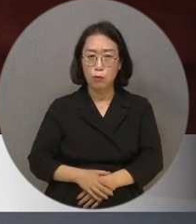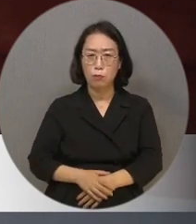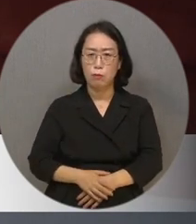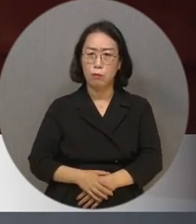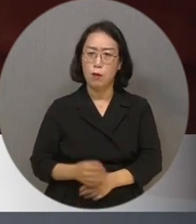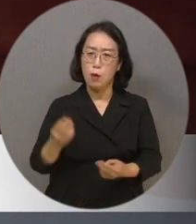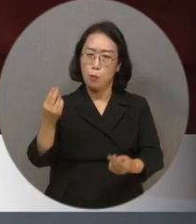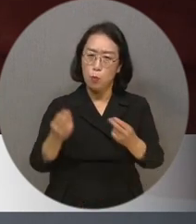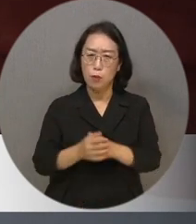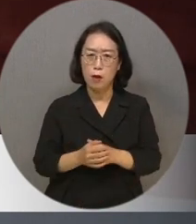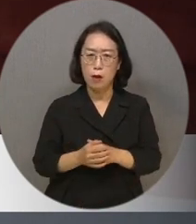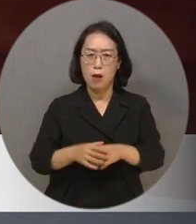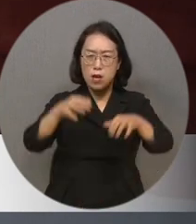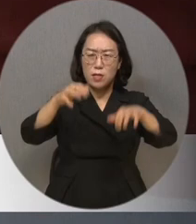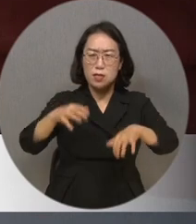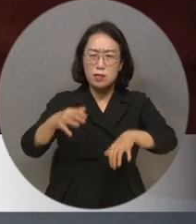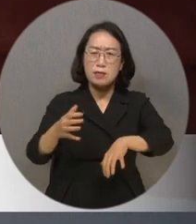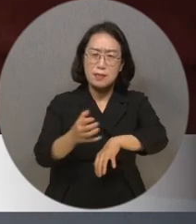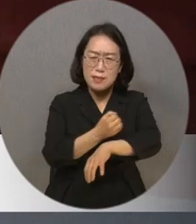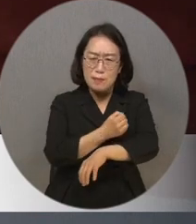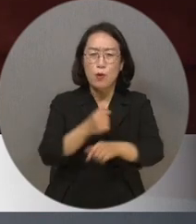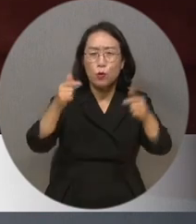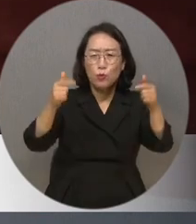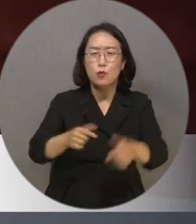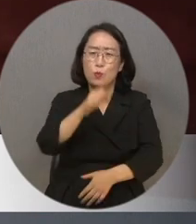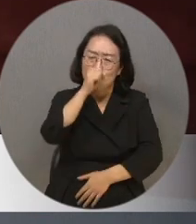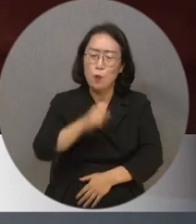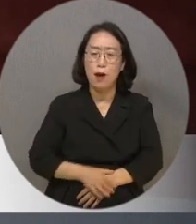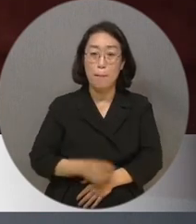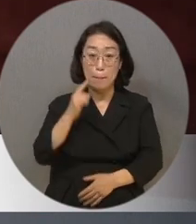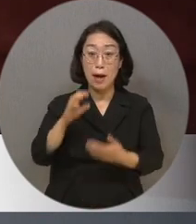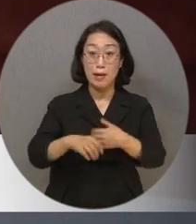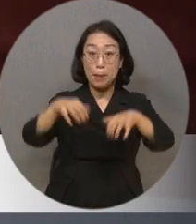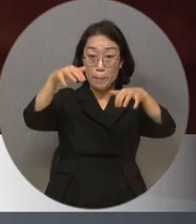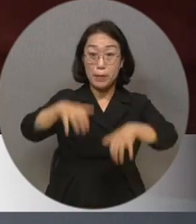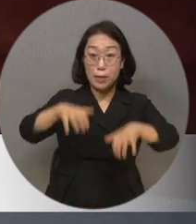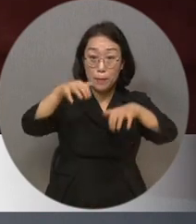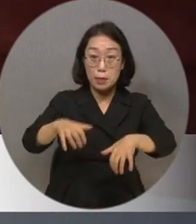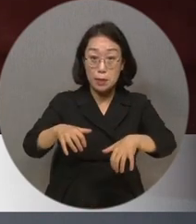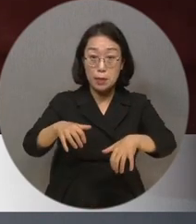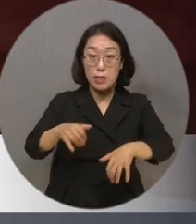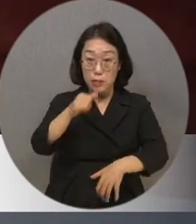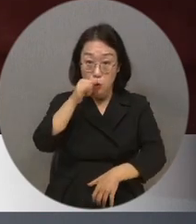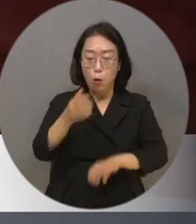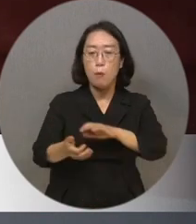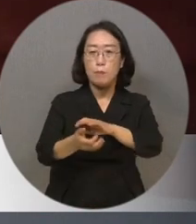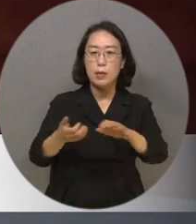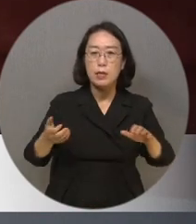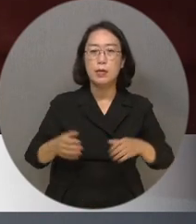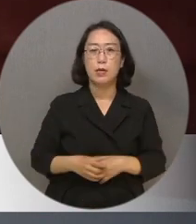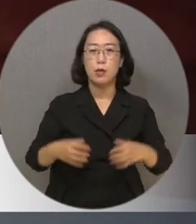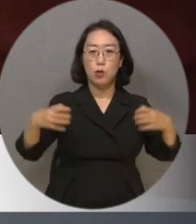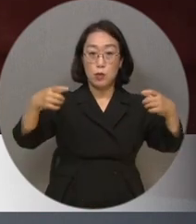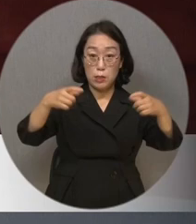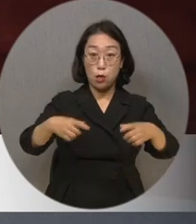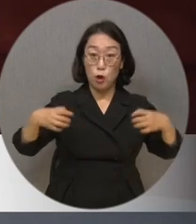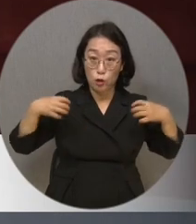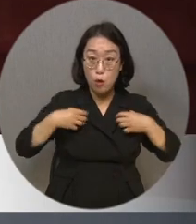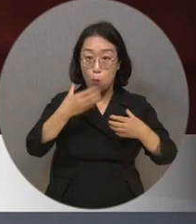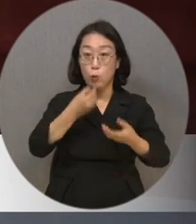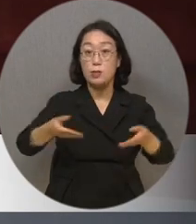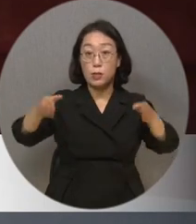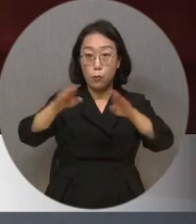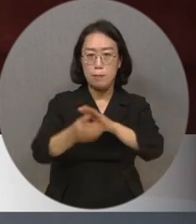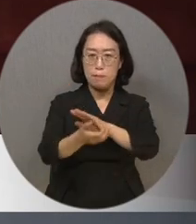작년보다 폭우가 첫 번째 안 내렸으면 좋겠고 만약에 내린다 그러면 철저하게 뭐 구청이나 아니면 복지관 측에서